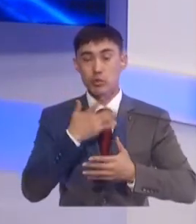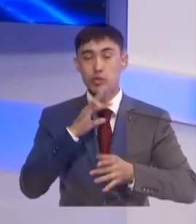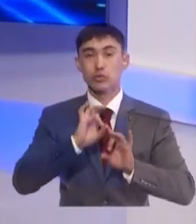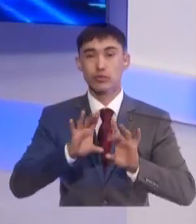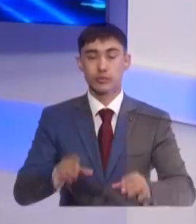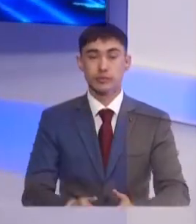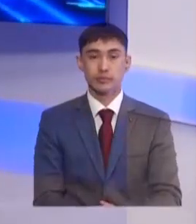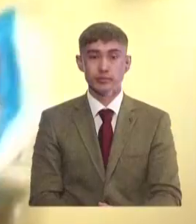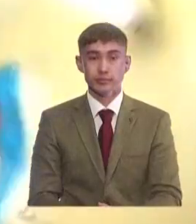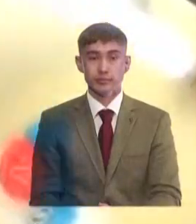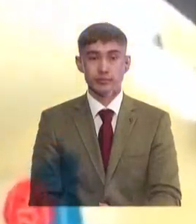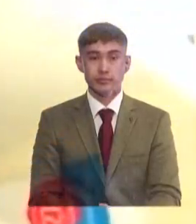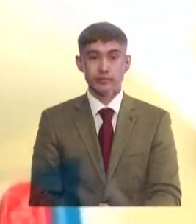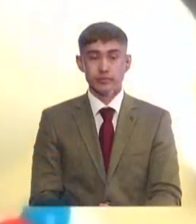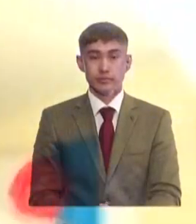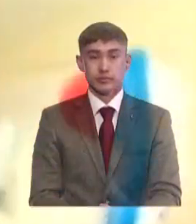новостей.